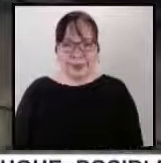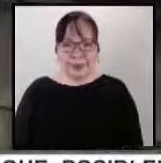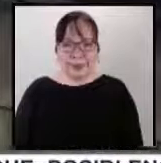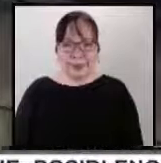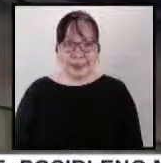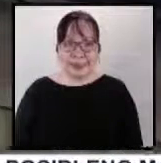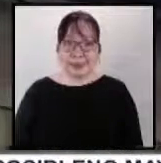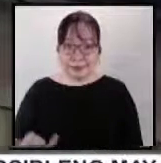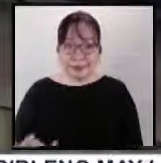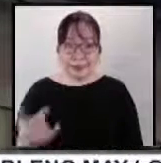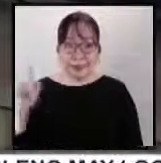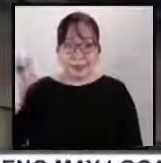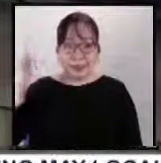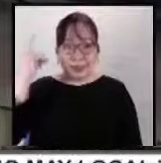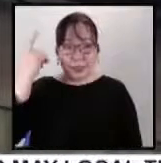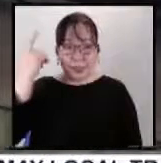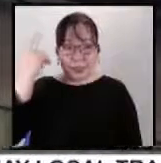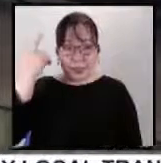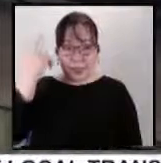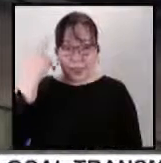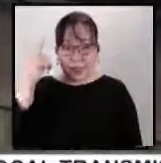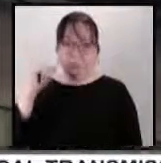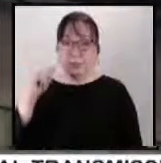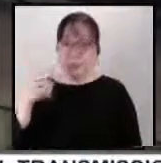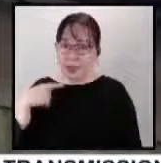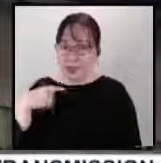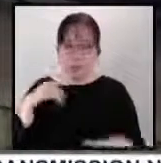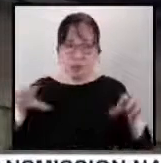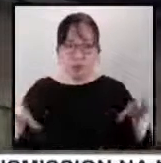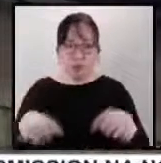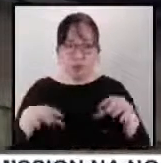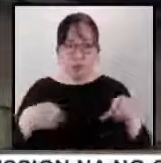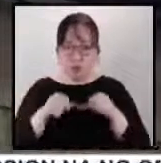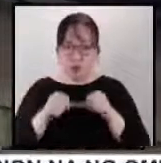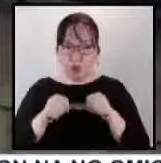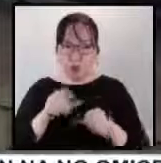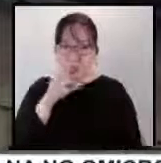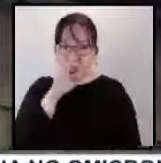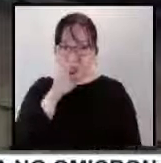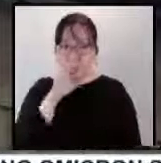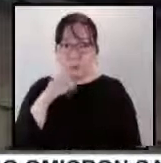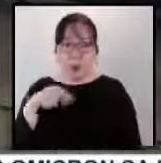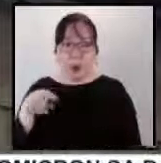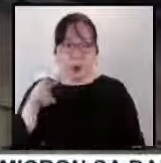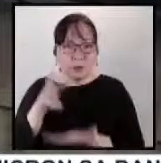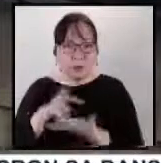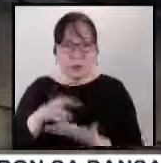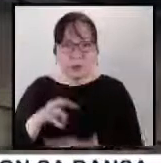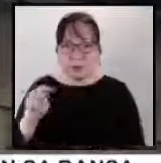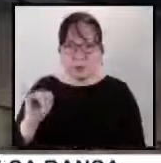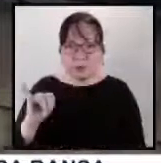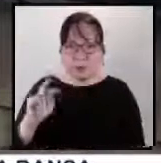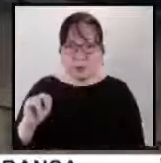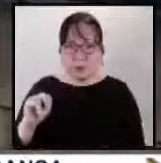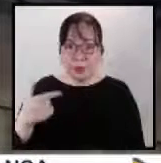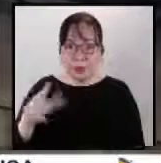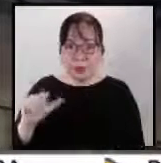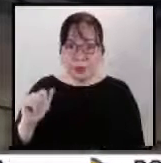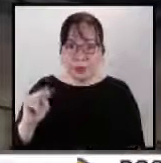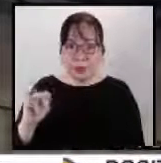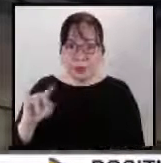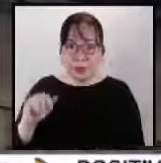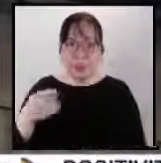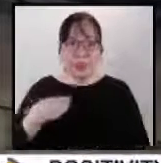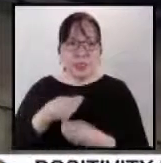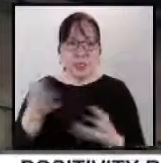sa ating government at work sa Cebu, mga residente sa bayan ng Minlanilla nakatanggap ng bigas. Sa Bohol, tatlong